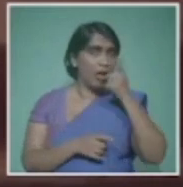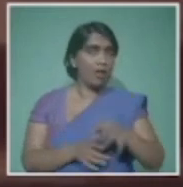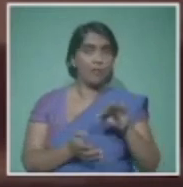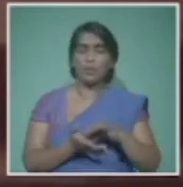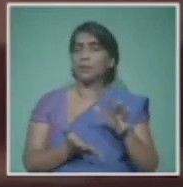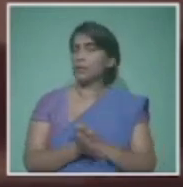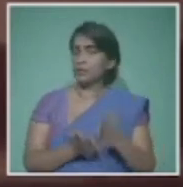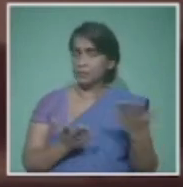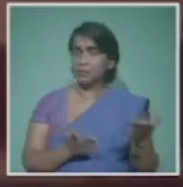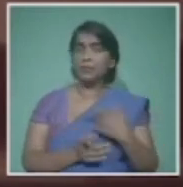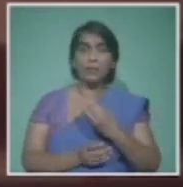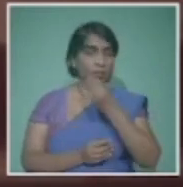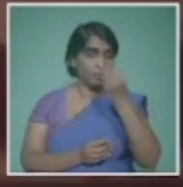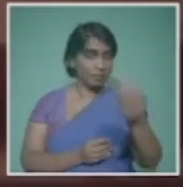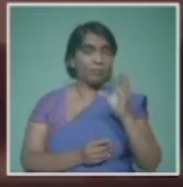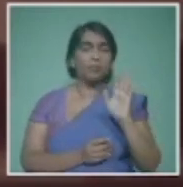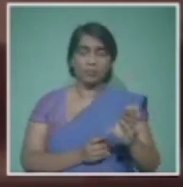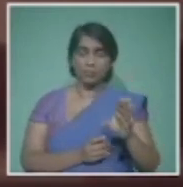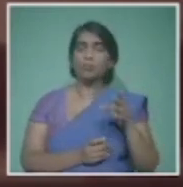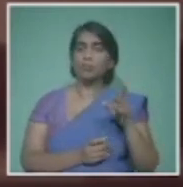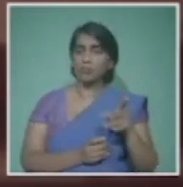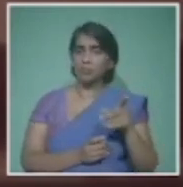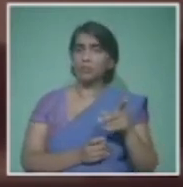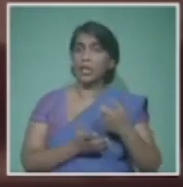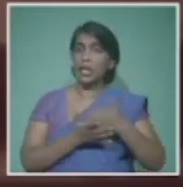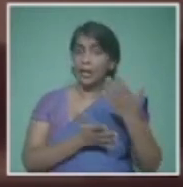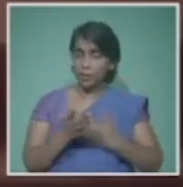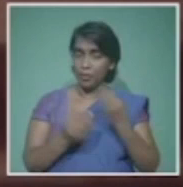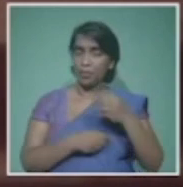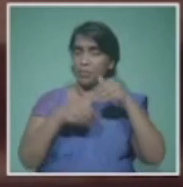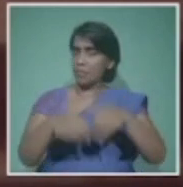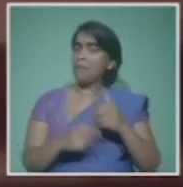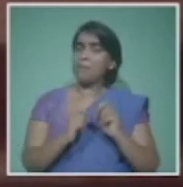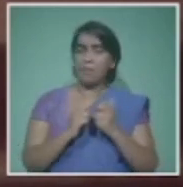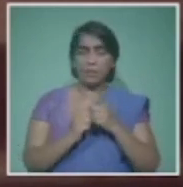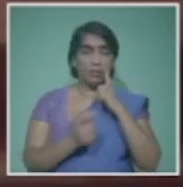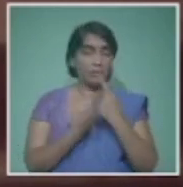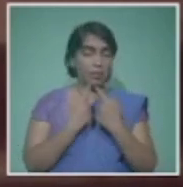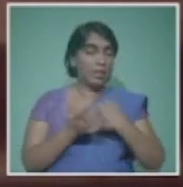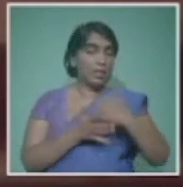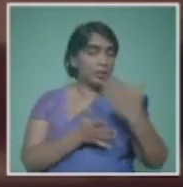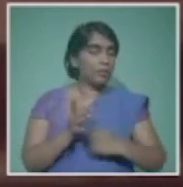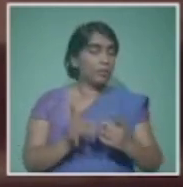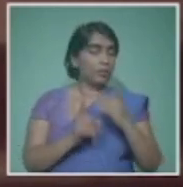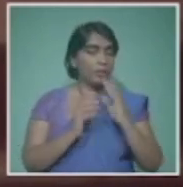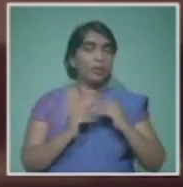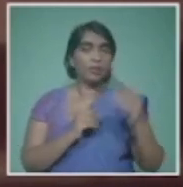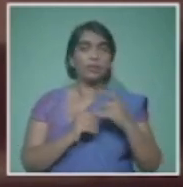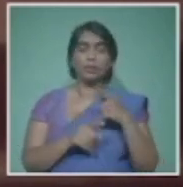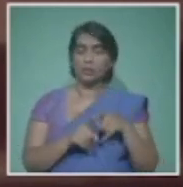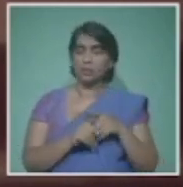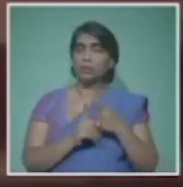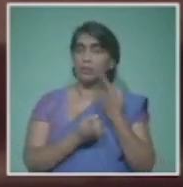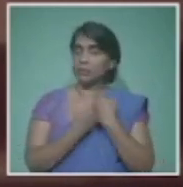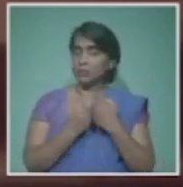නැහැ. ඒගොල්ලෝ දෙන්න ඕනේ එන්වයර්න්මන්ට් ඉම්පැක්ට් ඇනලිසිස් රිපෝර්ට් එකක් දෙන්න ඕනේ. ඒ රිපෝර්ට් එක අනුව ඊළඟට ජියොලොජිකල්